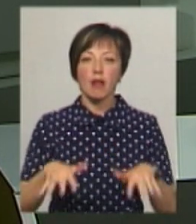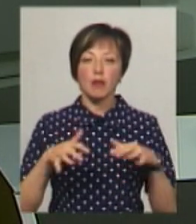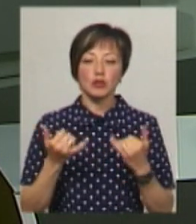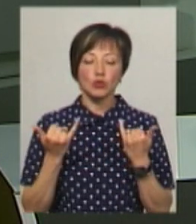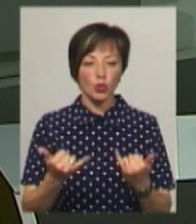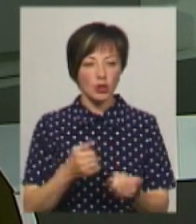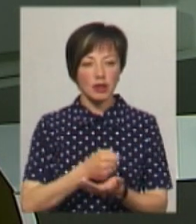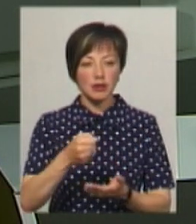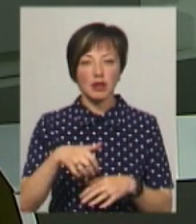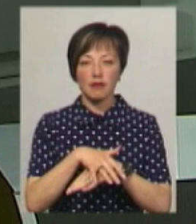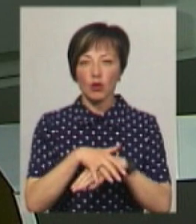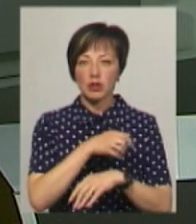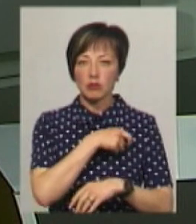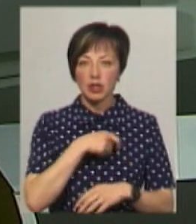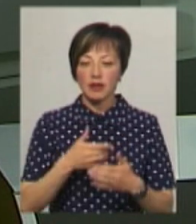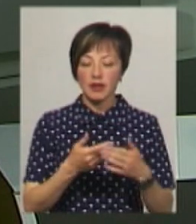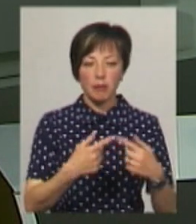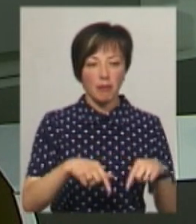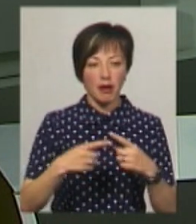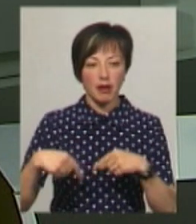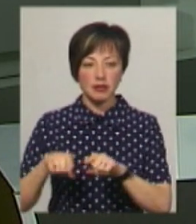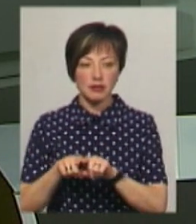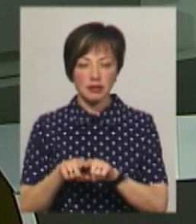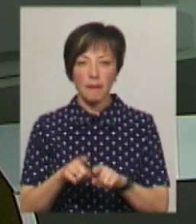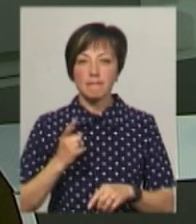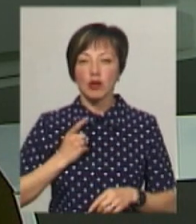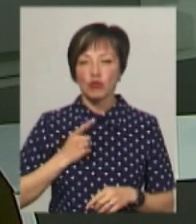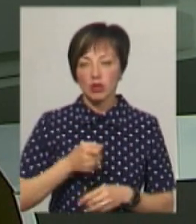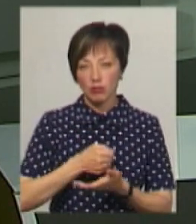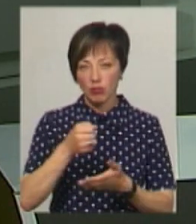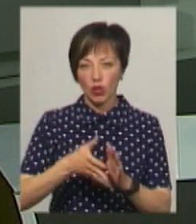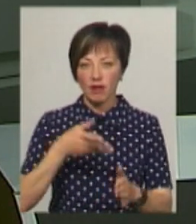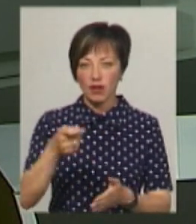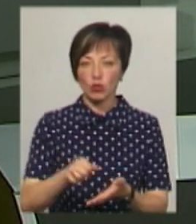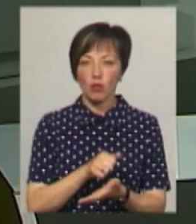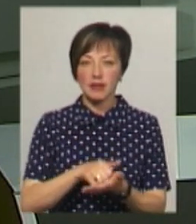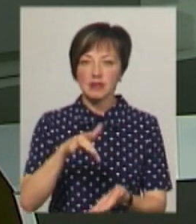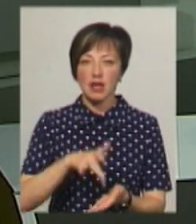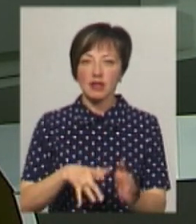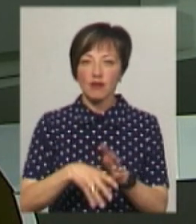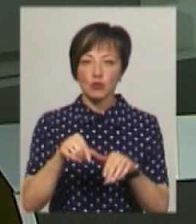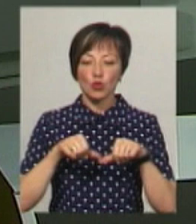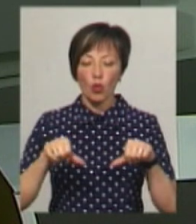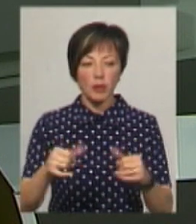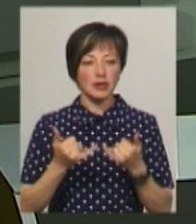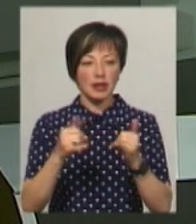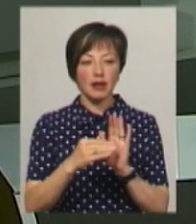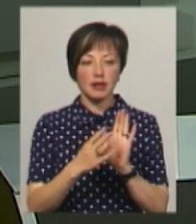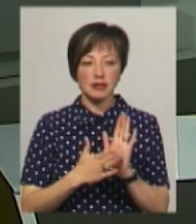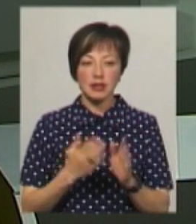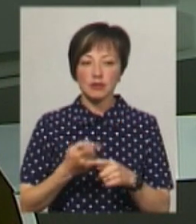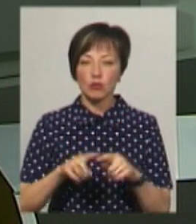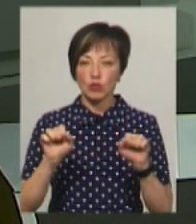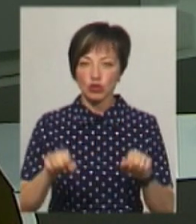сьогодні кандидати в народні депутати від партій та мажоритарники можуть подавати документи в Центр виборчком для реєстрації. Після цього